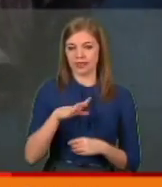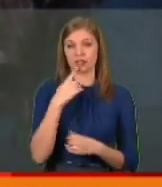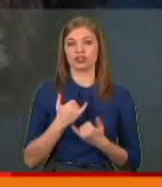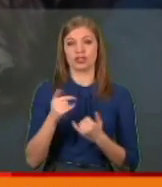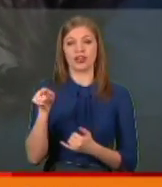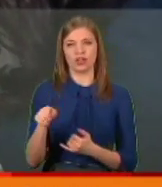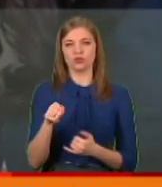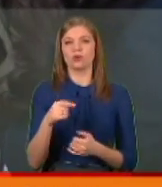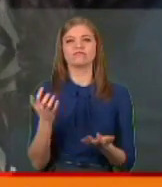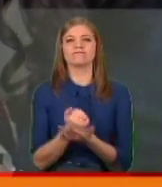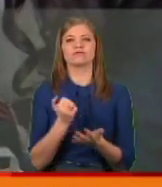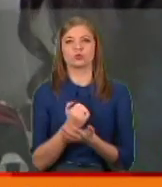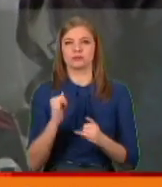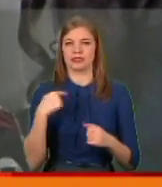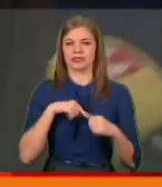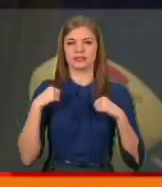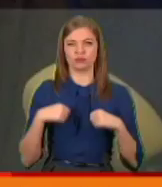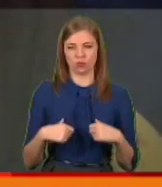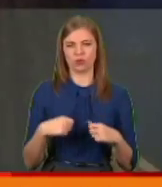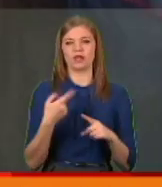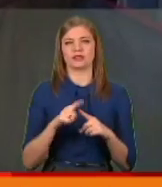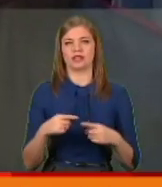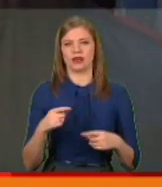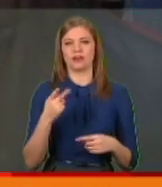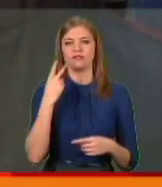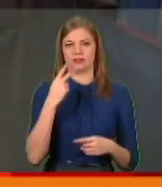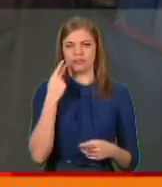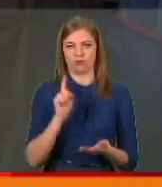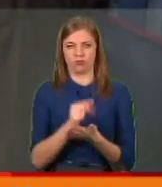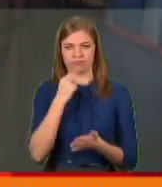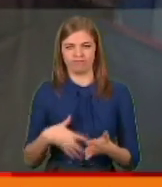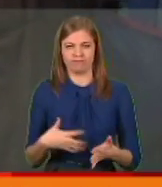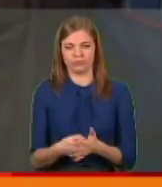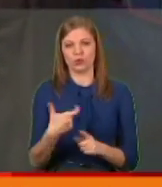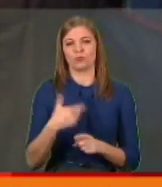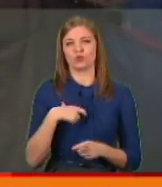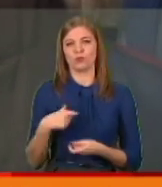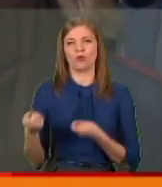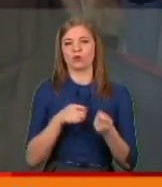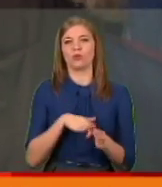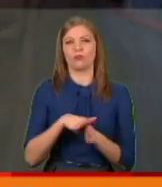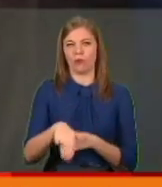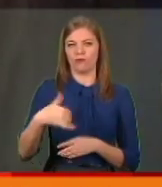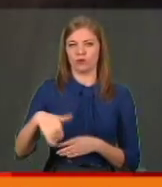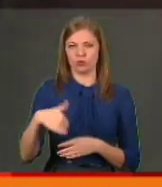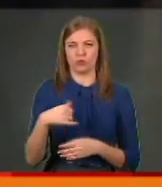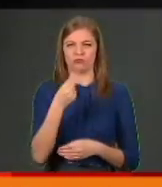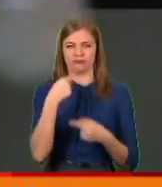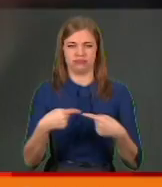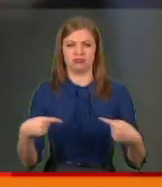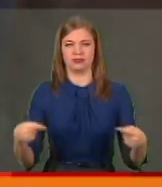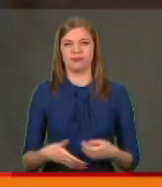нього запорука успіху та спокою виходити на сцену ситим. Тому із собою приніс повну торбу